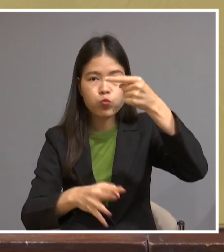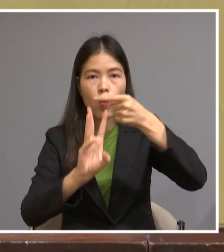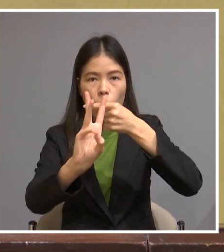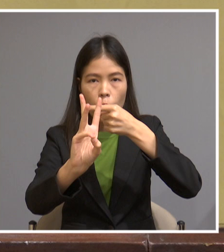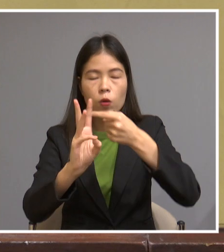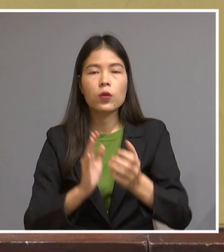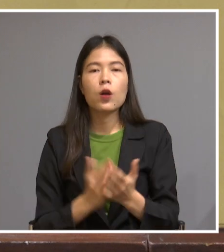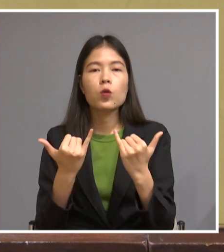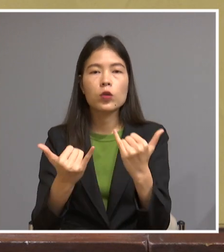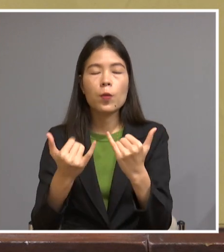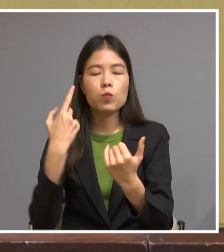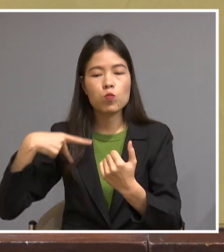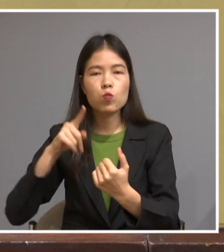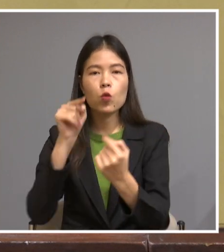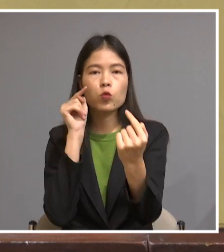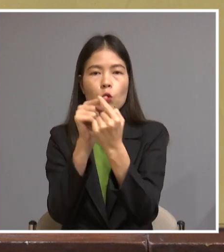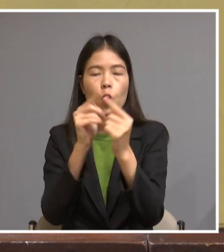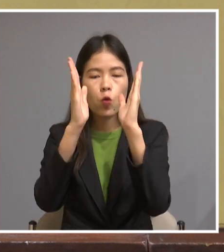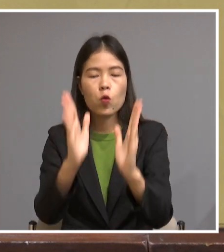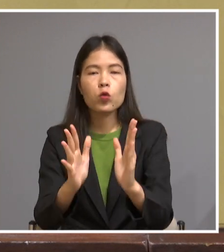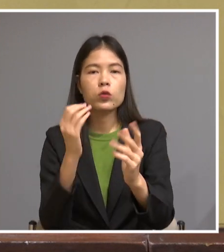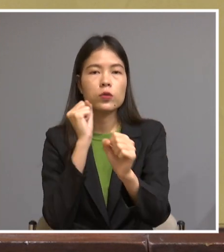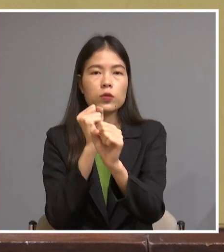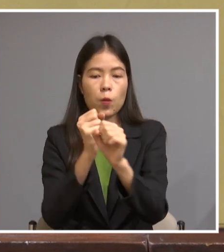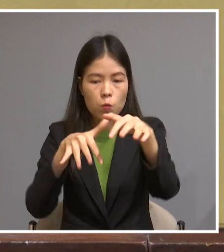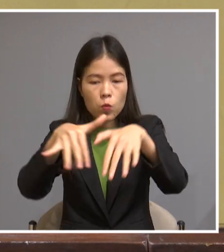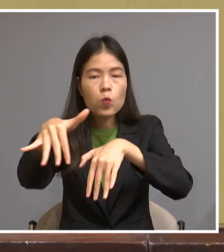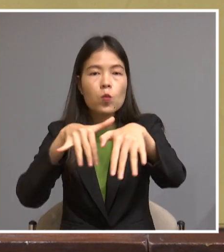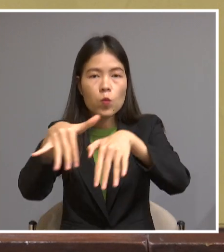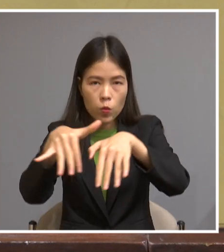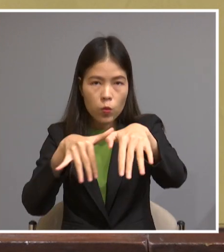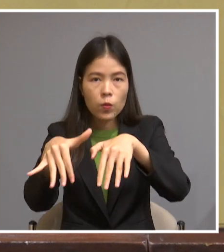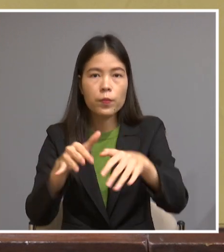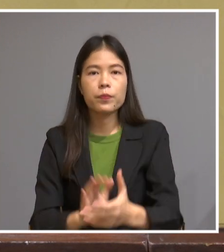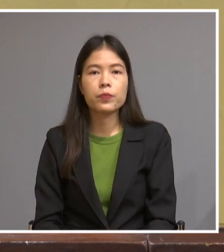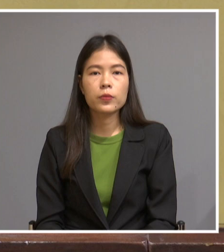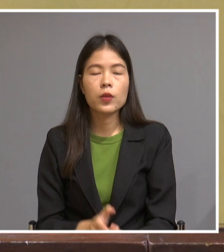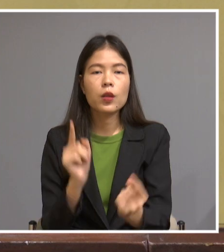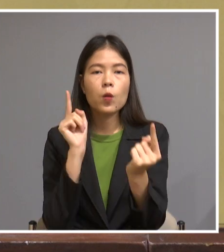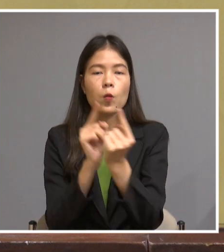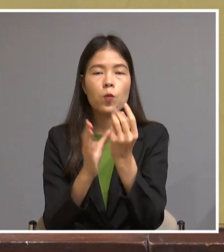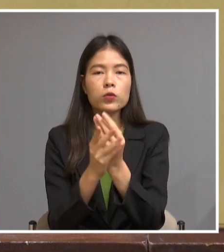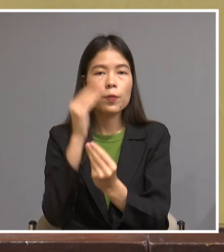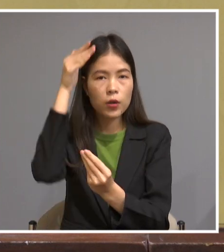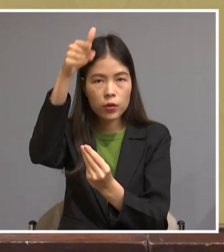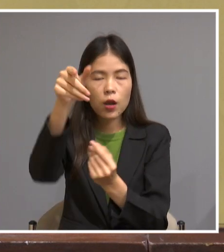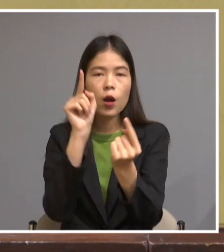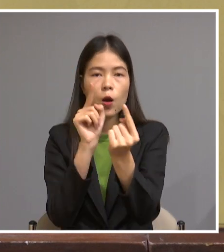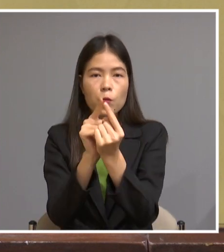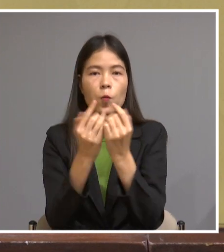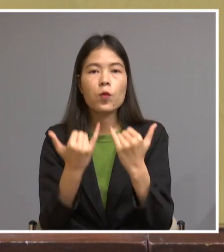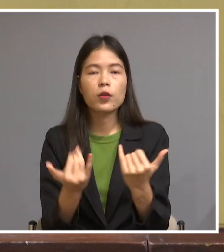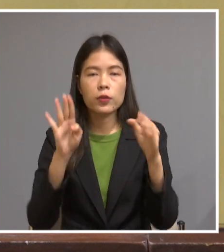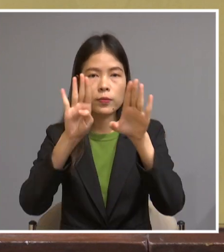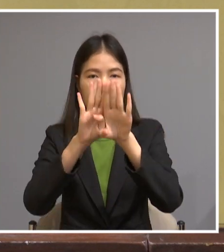็ประยนต่พี่น้องประชาชนอย่างยิ่งก็เจอกันห้องกระทยากเฉาะในสัดาห์หน้านะครับวันนี้ขอปิดประชุมครับ